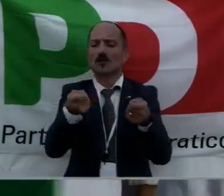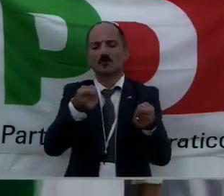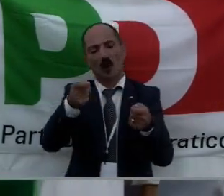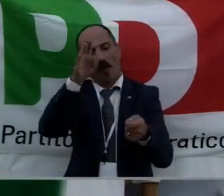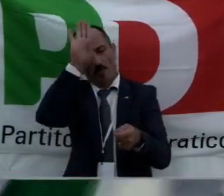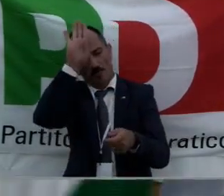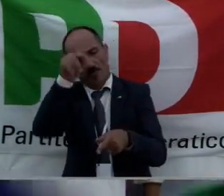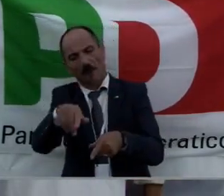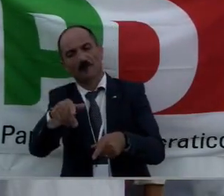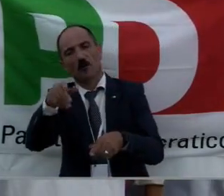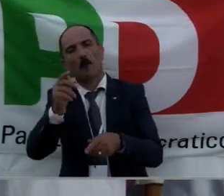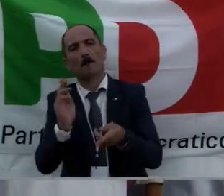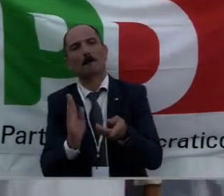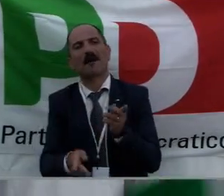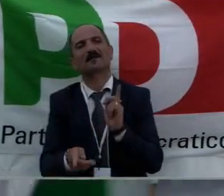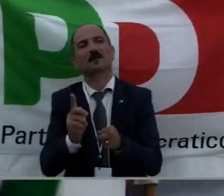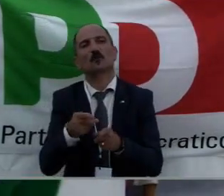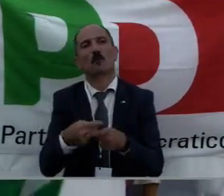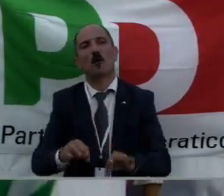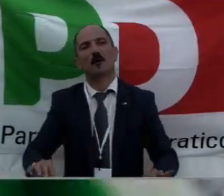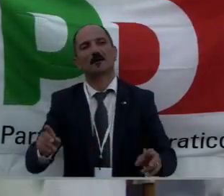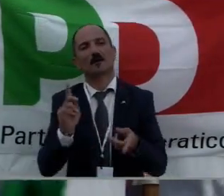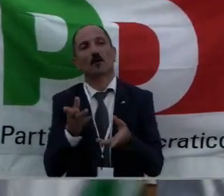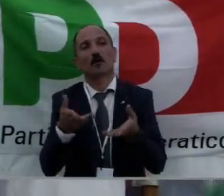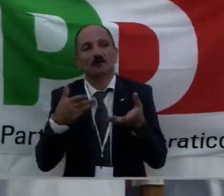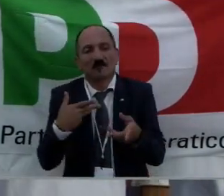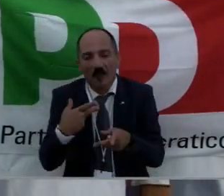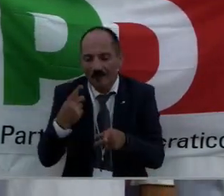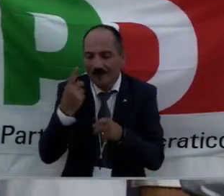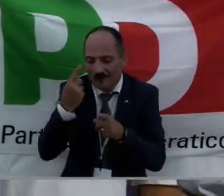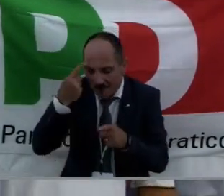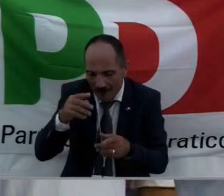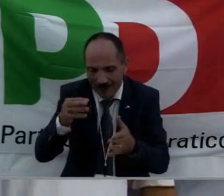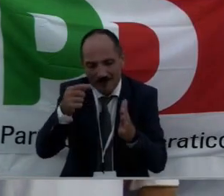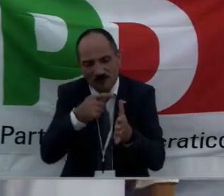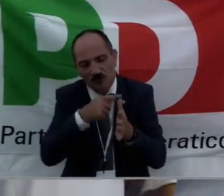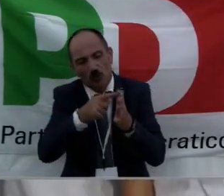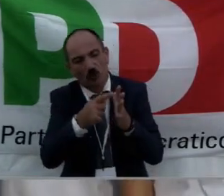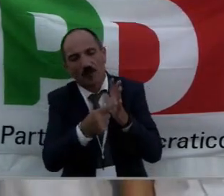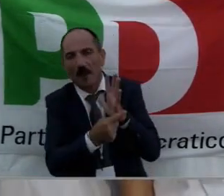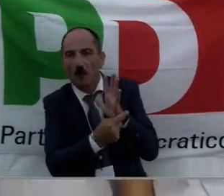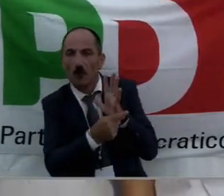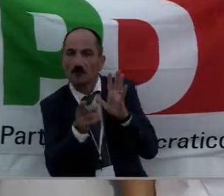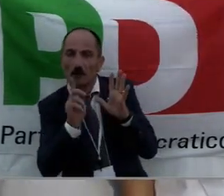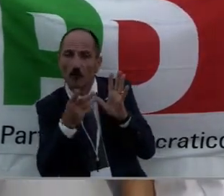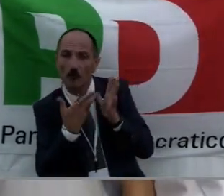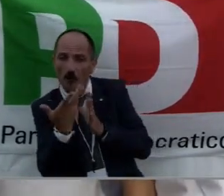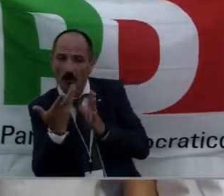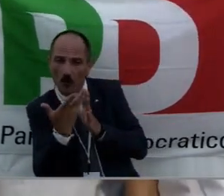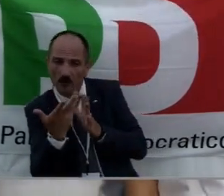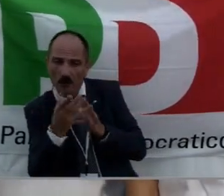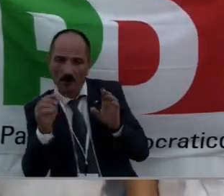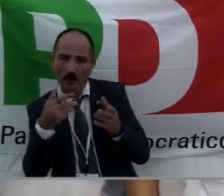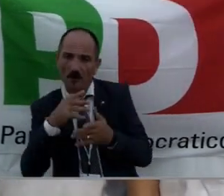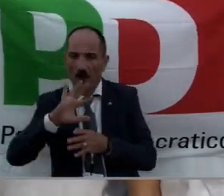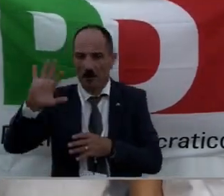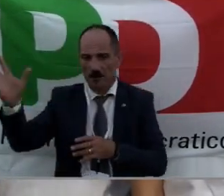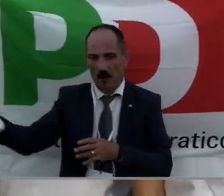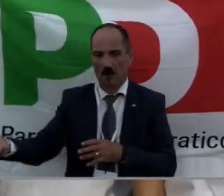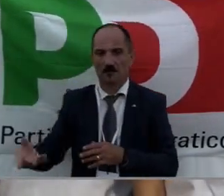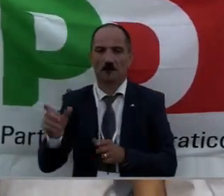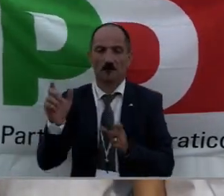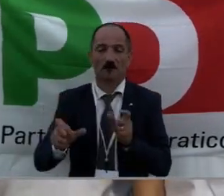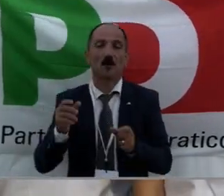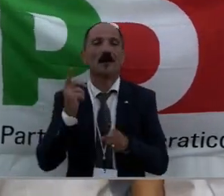partito tu devi sapere che ci sono delle cose che non puoi raccontare agli altri,